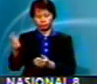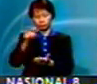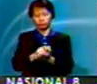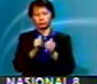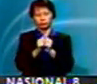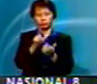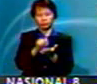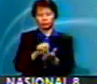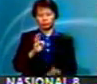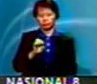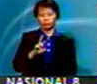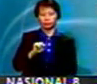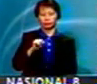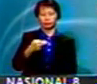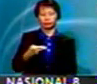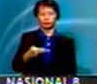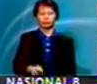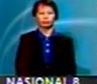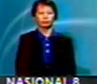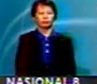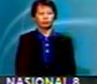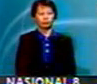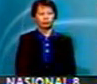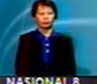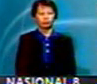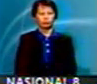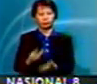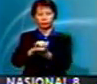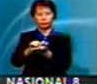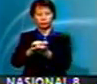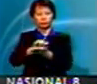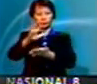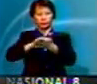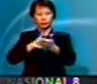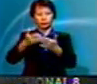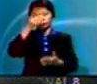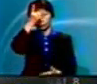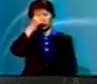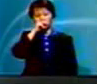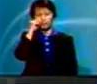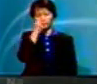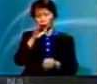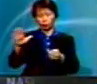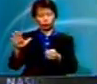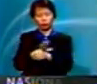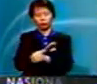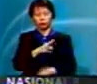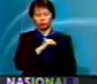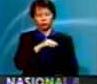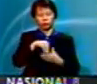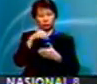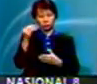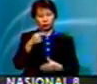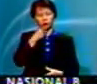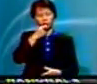bersama wartawan Farahiyah Zubir. Di New York, jadual Datuk Seri Najib padat. Menurut Menteri Luar Datuk Seri